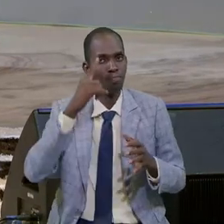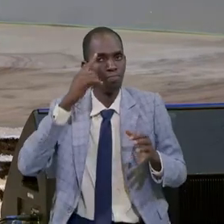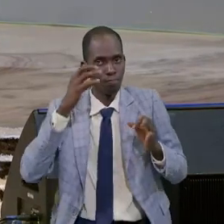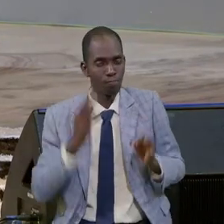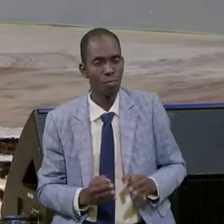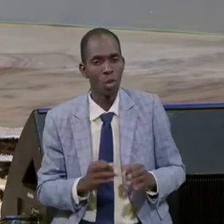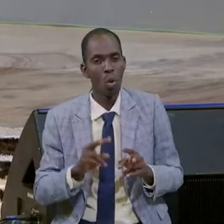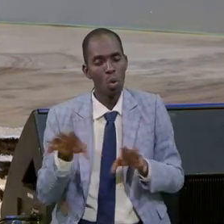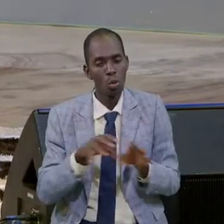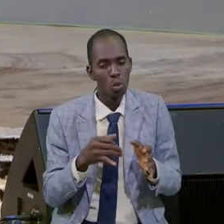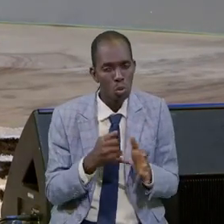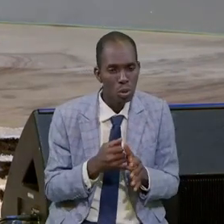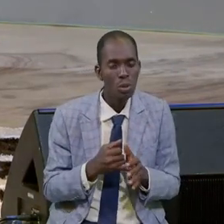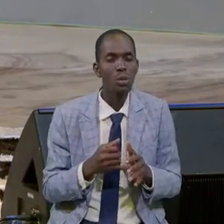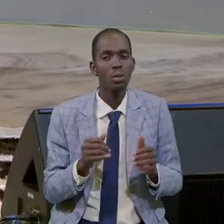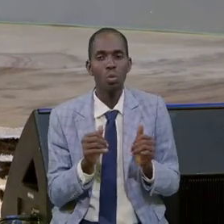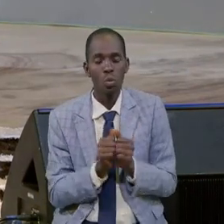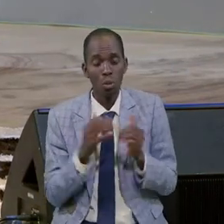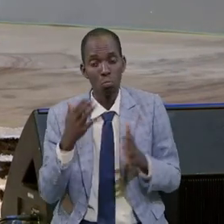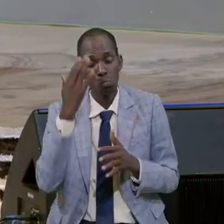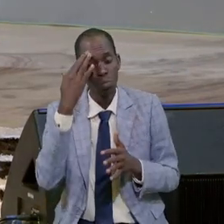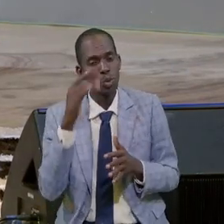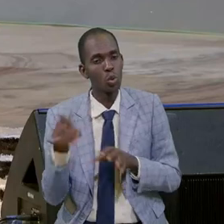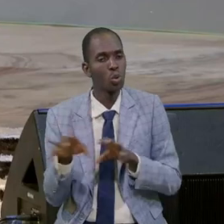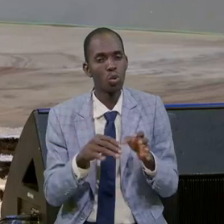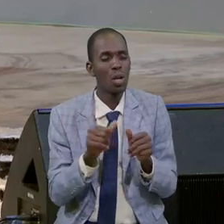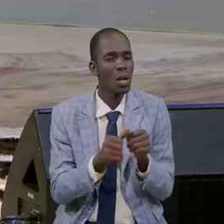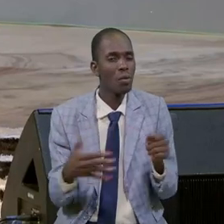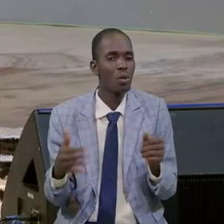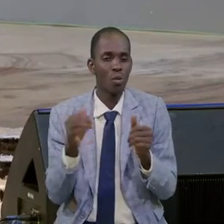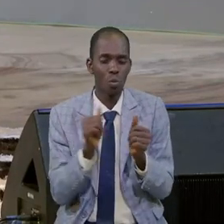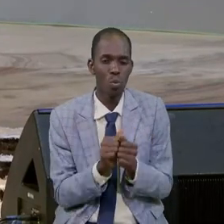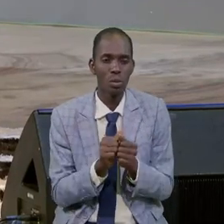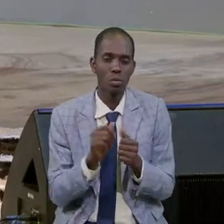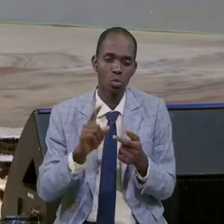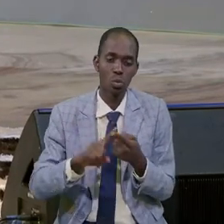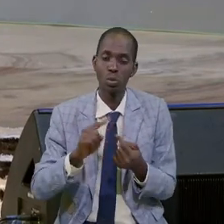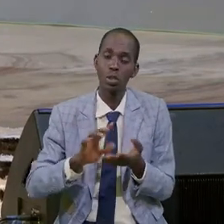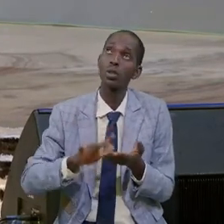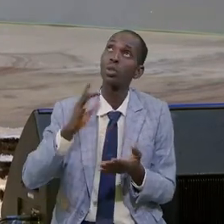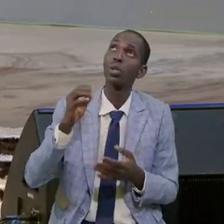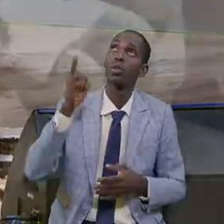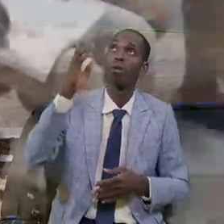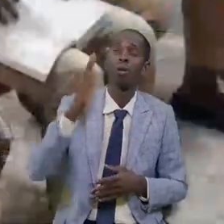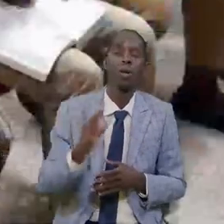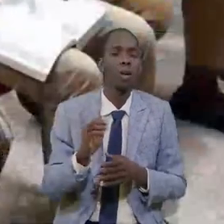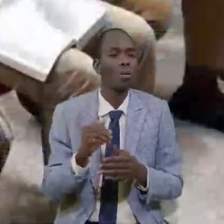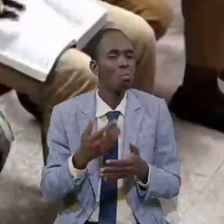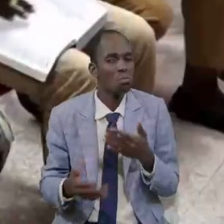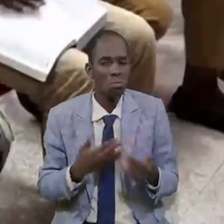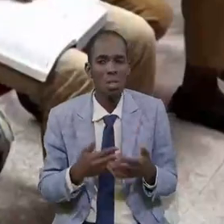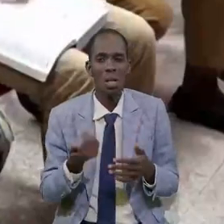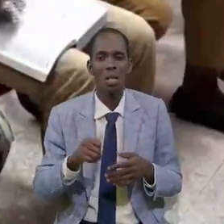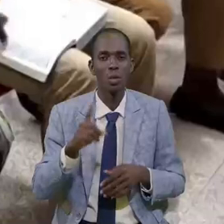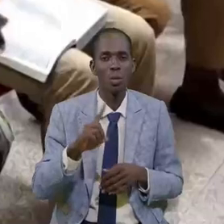résolument, vous faites ça avec la considération de la gloire de Dieu, tout ce que vous faites à tout moment,